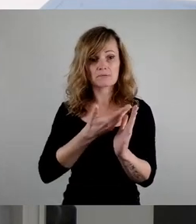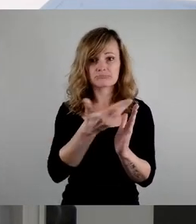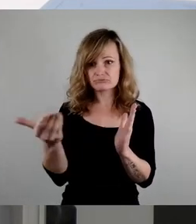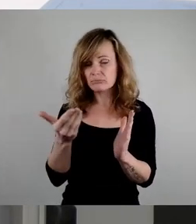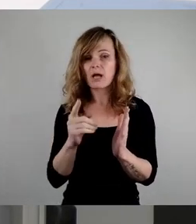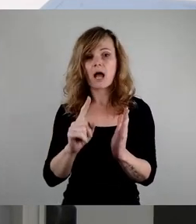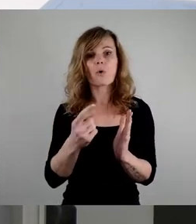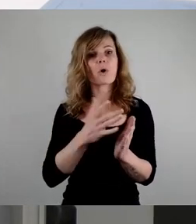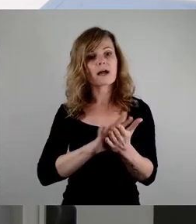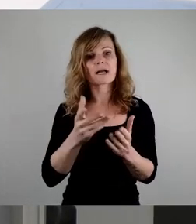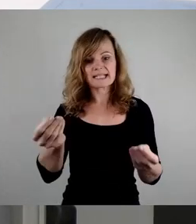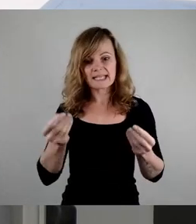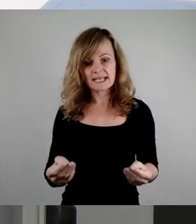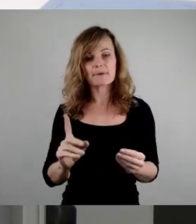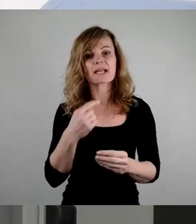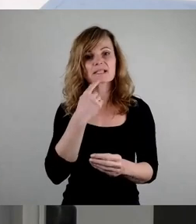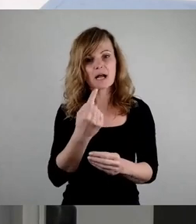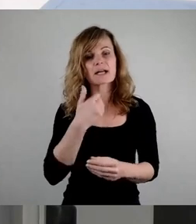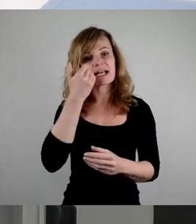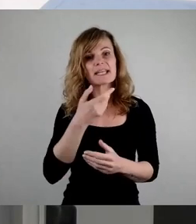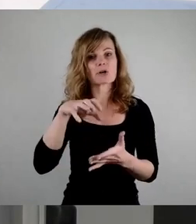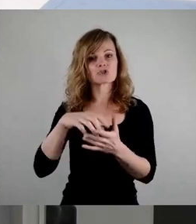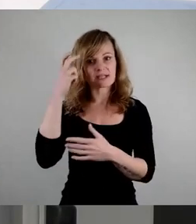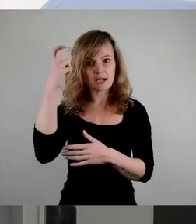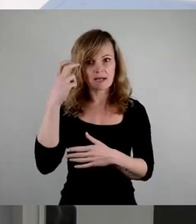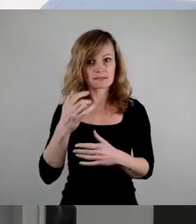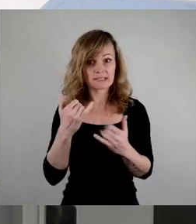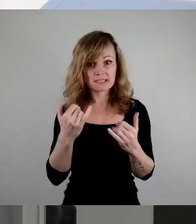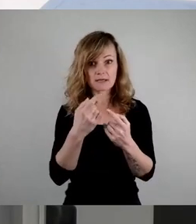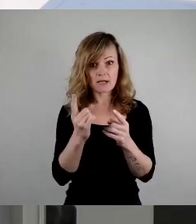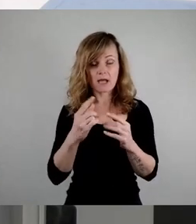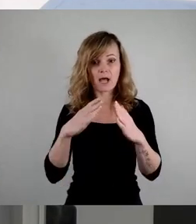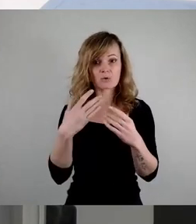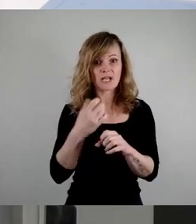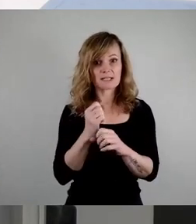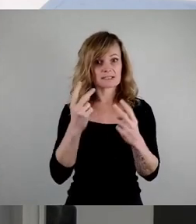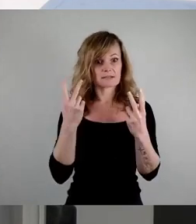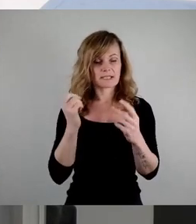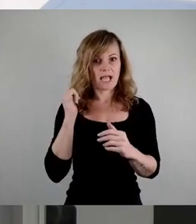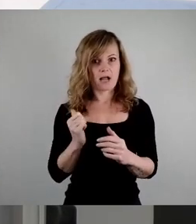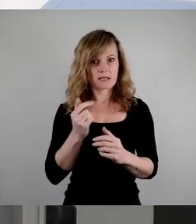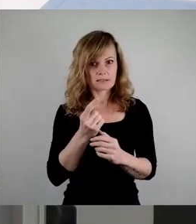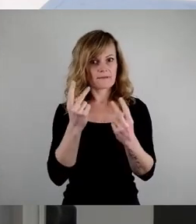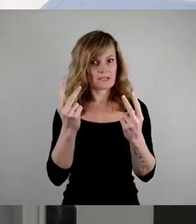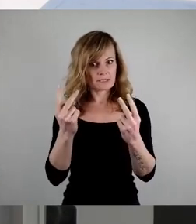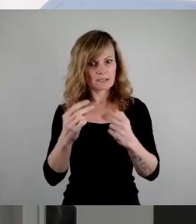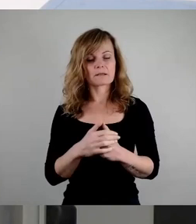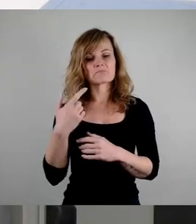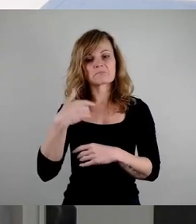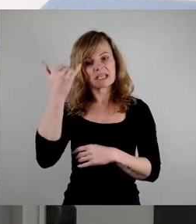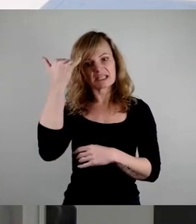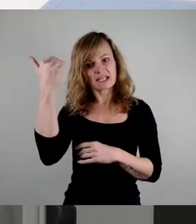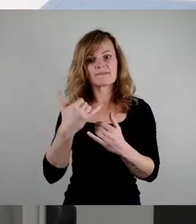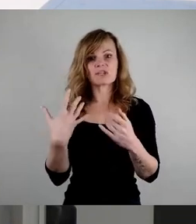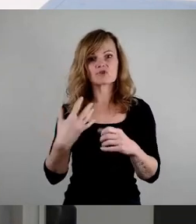sagen können, lieber Stadtrat, ihr seid ja haushaltstragend und ich habe eine Idee, wie wir hier Haushaltsdisziplin